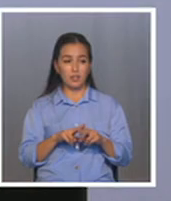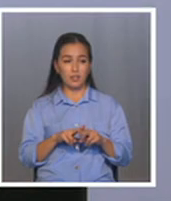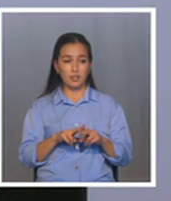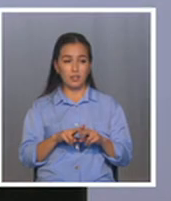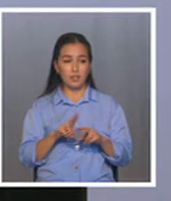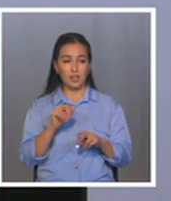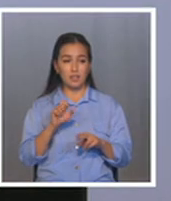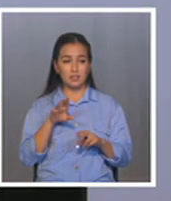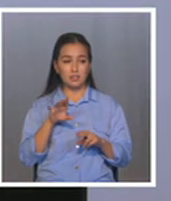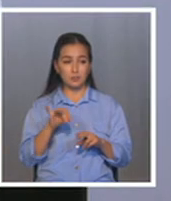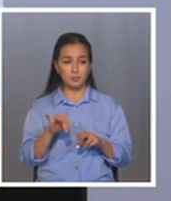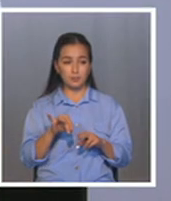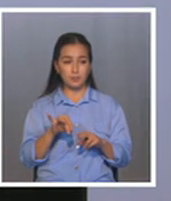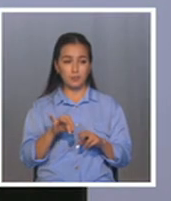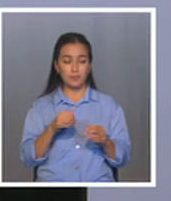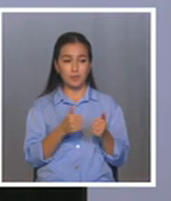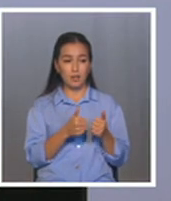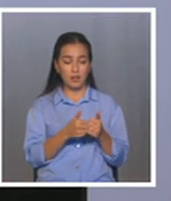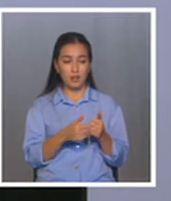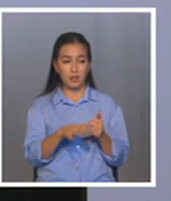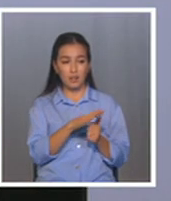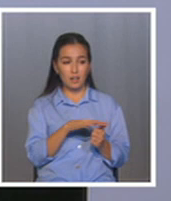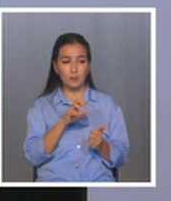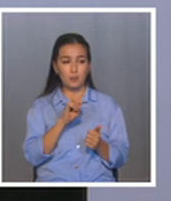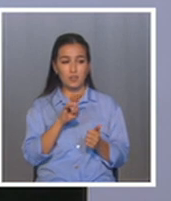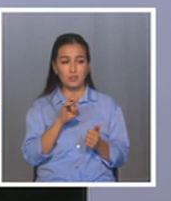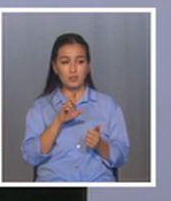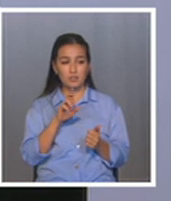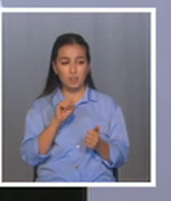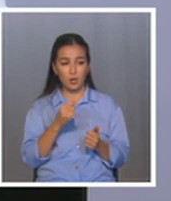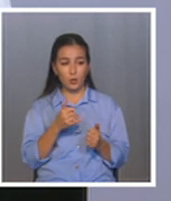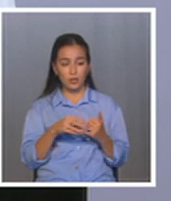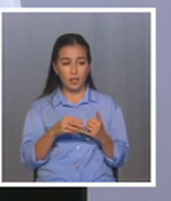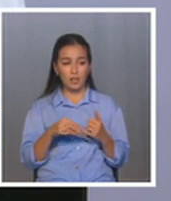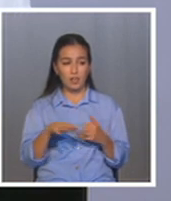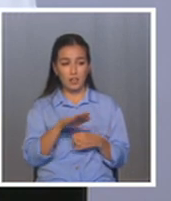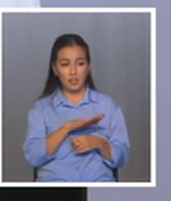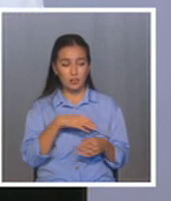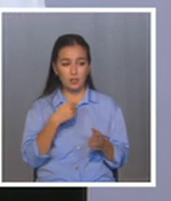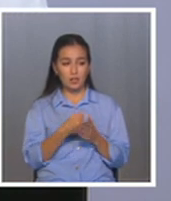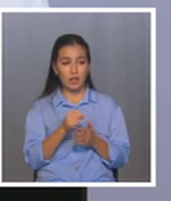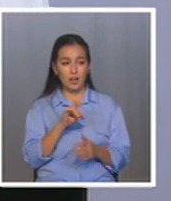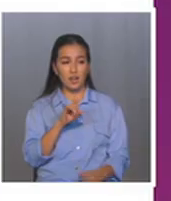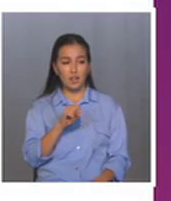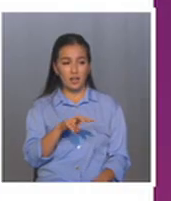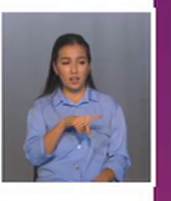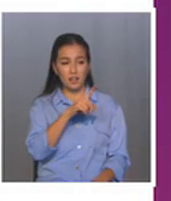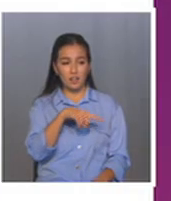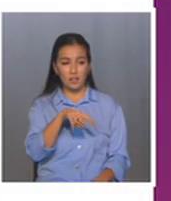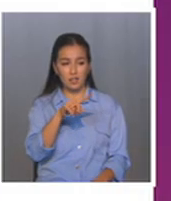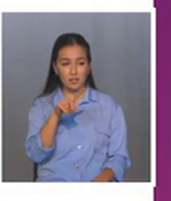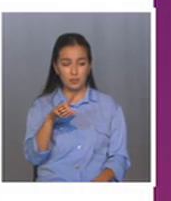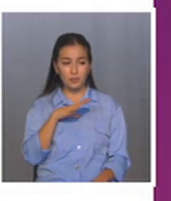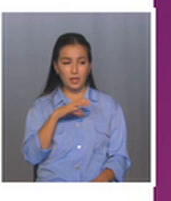Каспий маңы, Маңғыстау даласы бойынан Арал теңізіне өтеді.